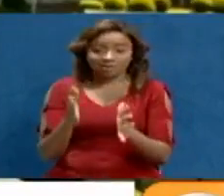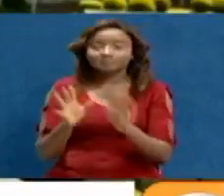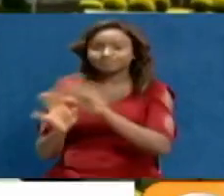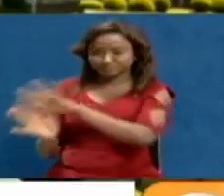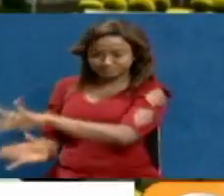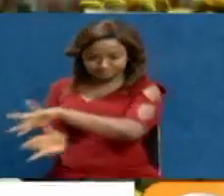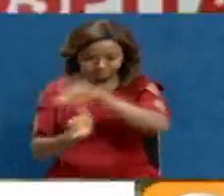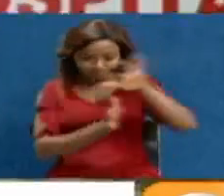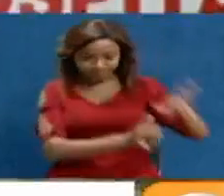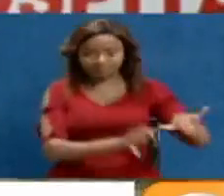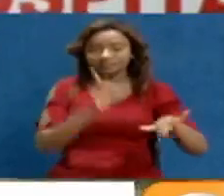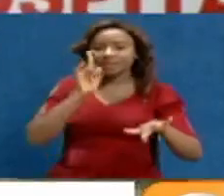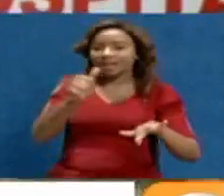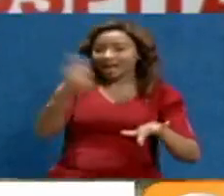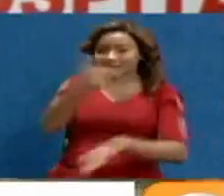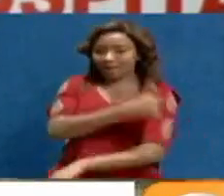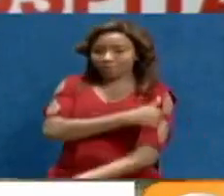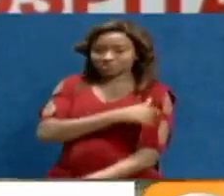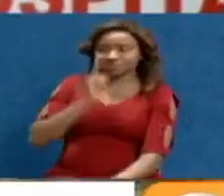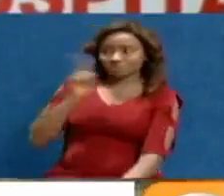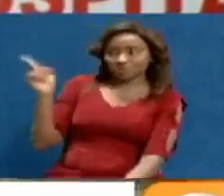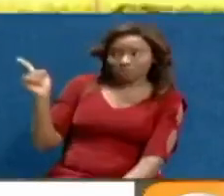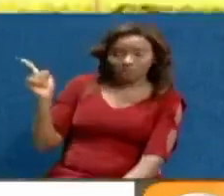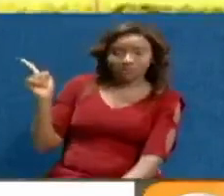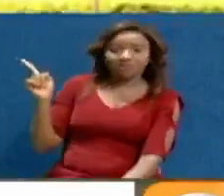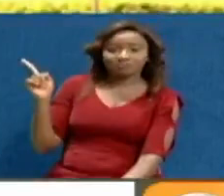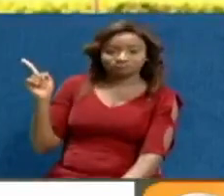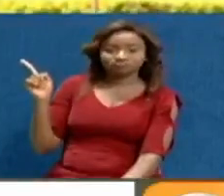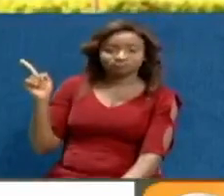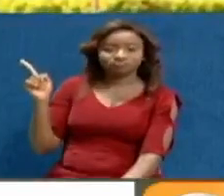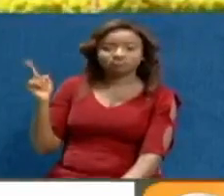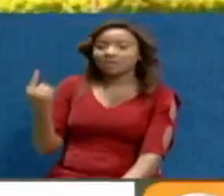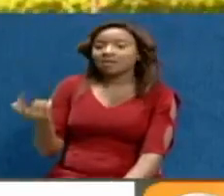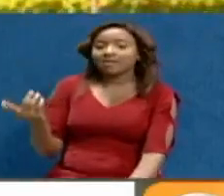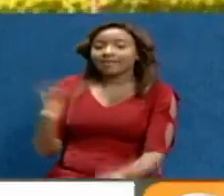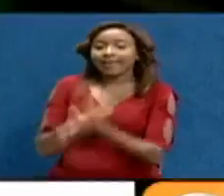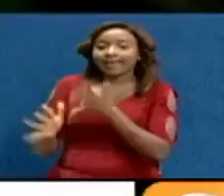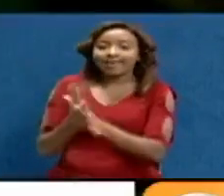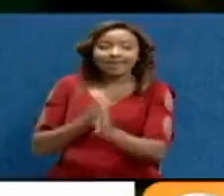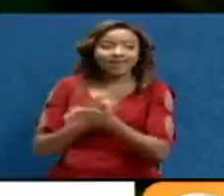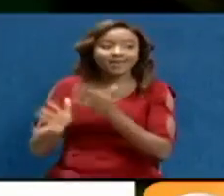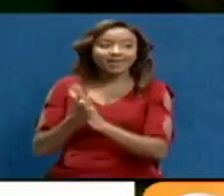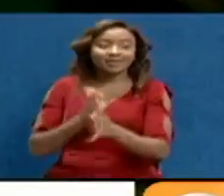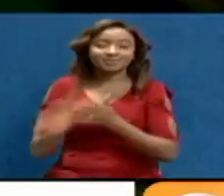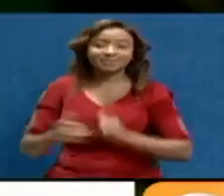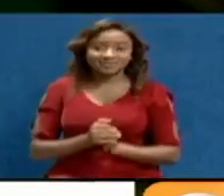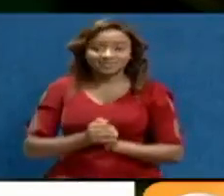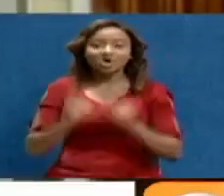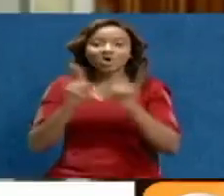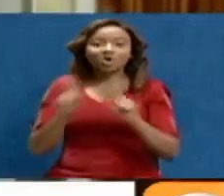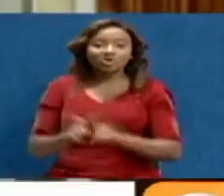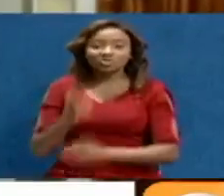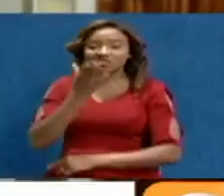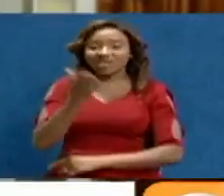Kilomita kadhaa kutoka hapa ni hospitali hii ya rufaa ya Baringo, imesalia mahame, sio katika chumba cha